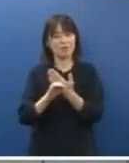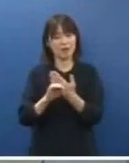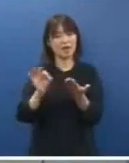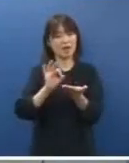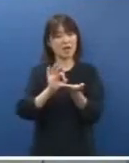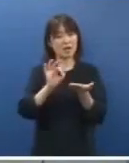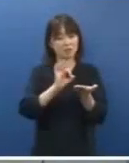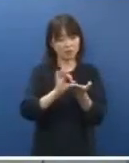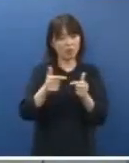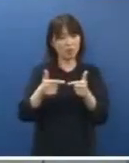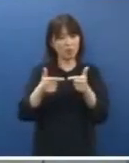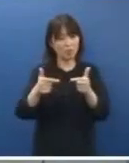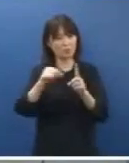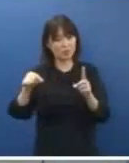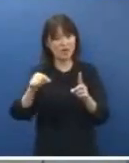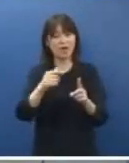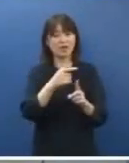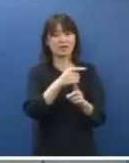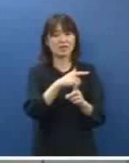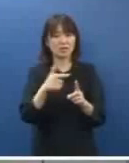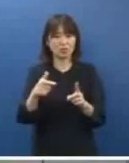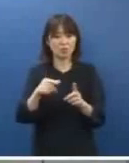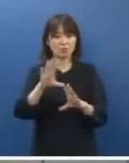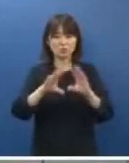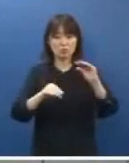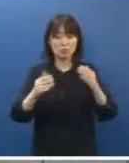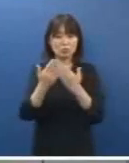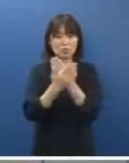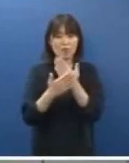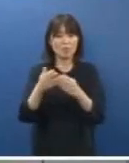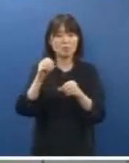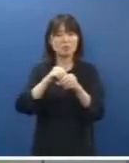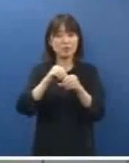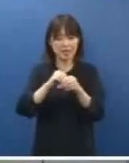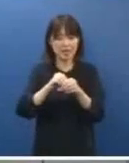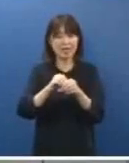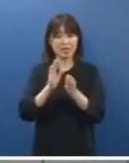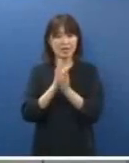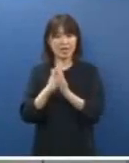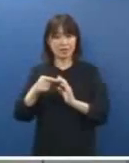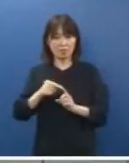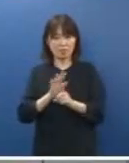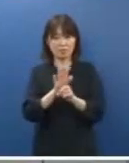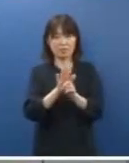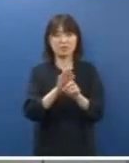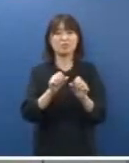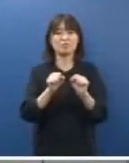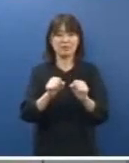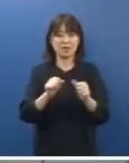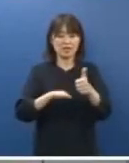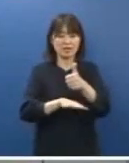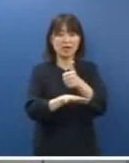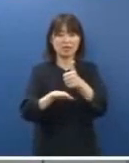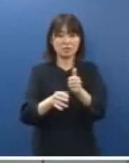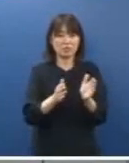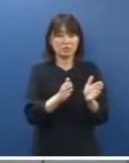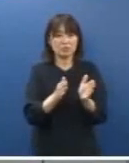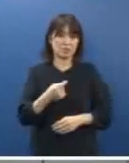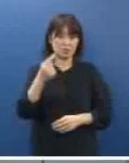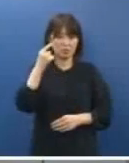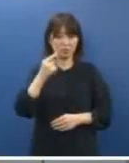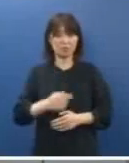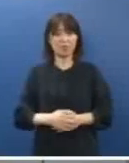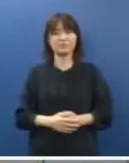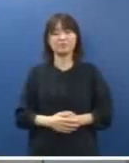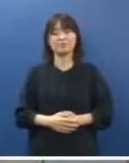ういうソフト面の対策も含めて、県も応分の支援をしながら環境確保づくりを進めていきたいと思っております